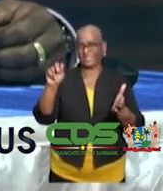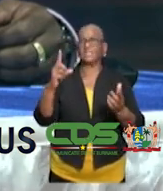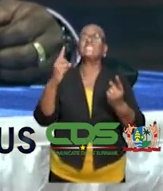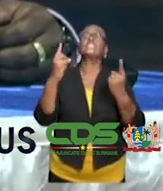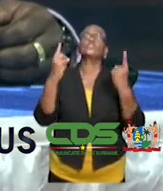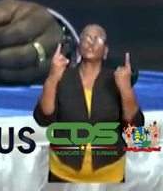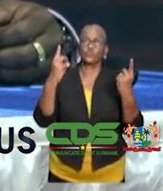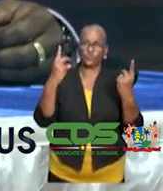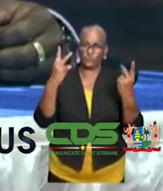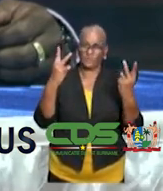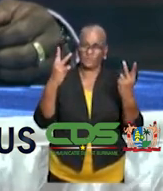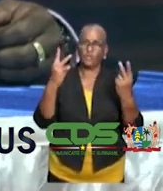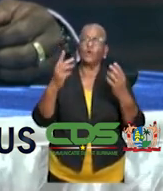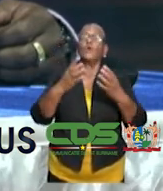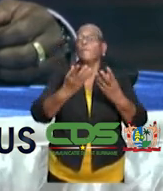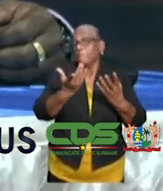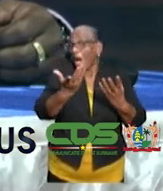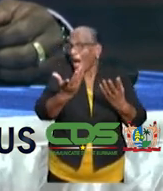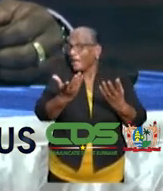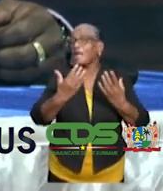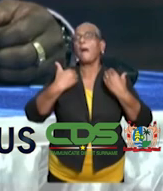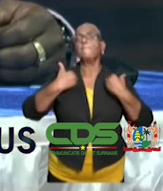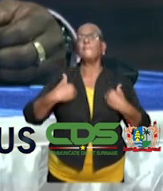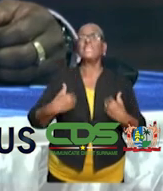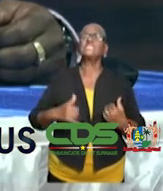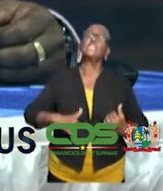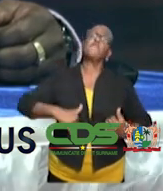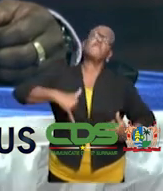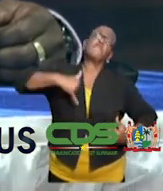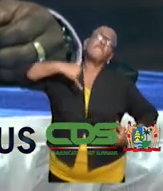categorieën grootverbruikers.